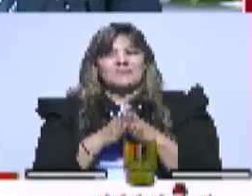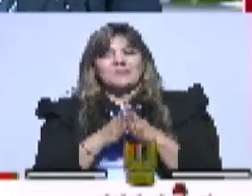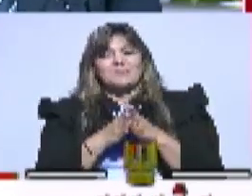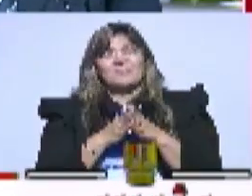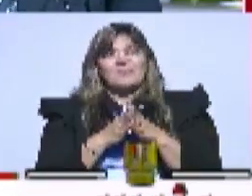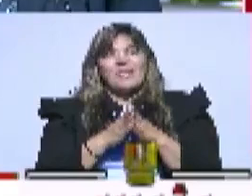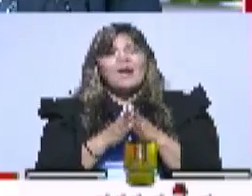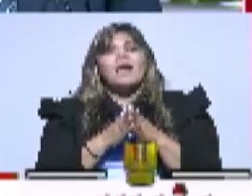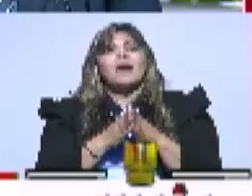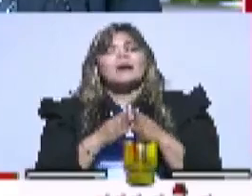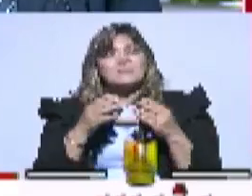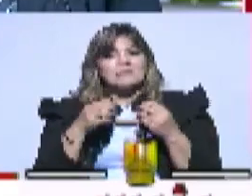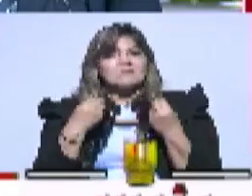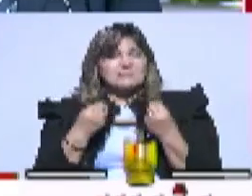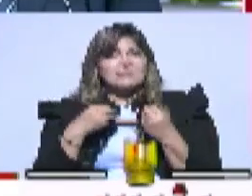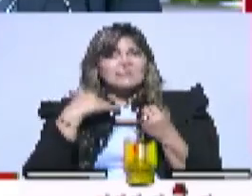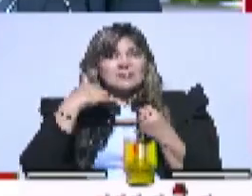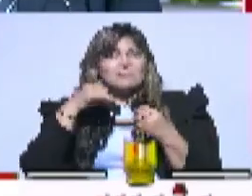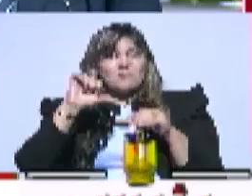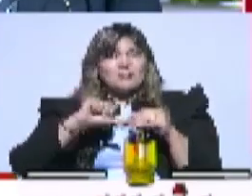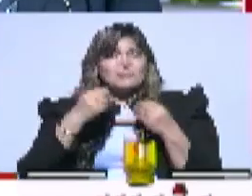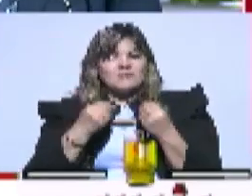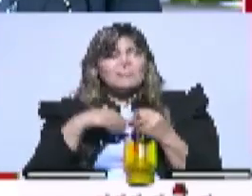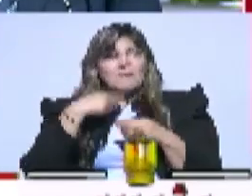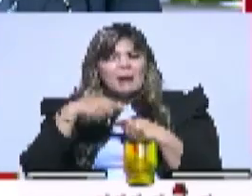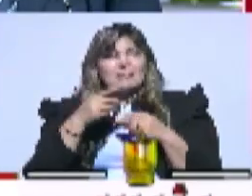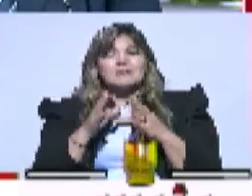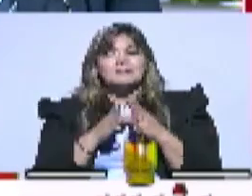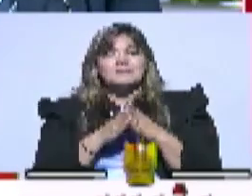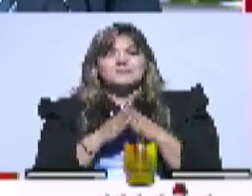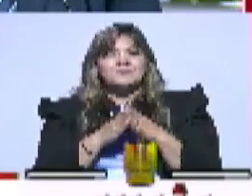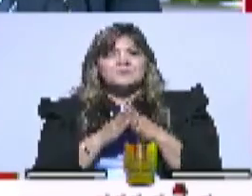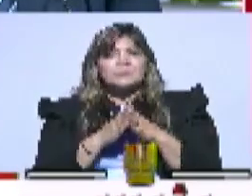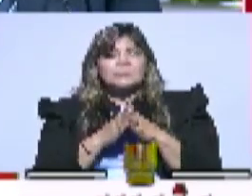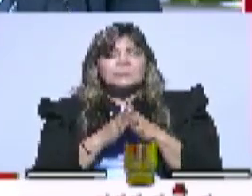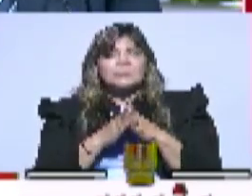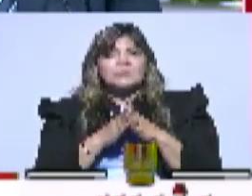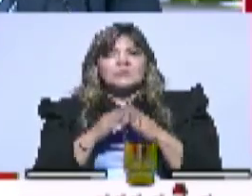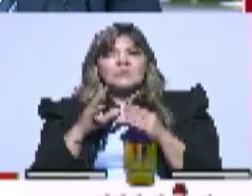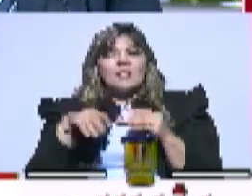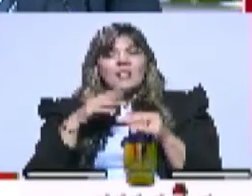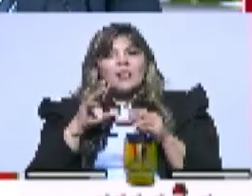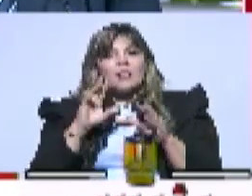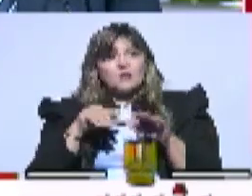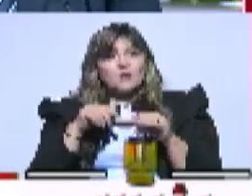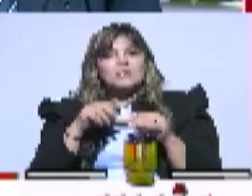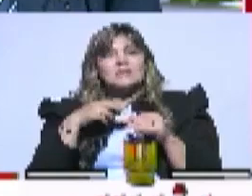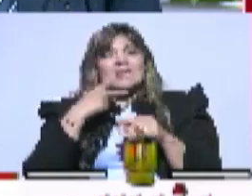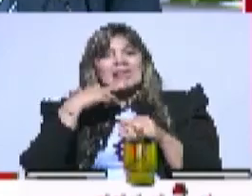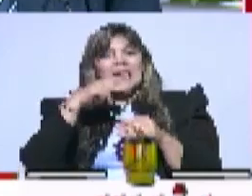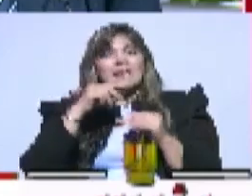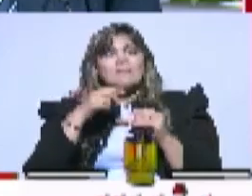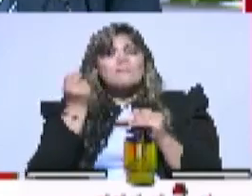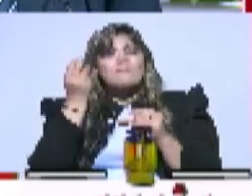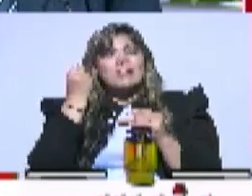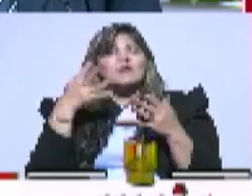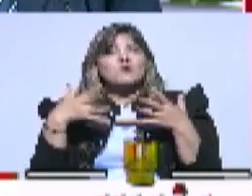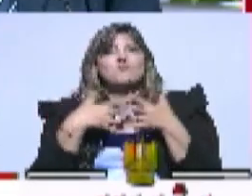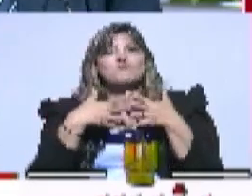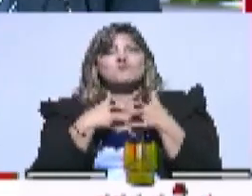طيب لحد ما سيادة المستشار يرجع لنا تاني أستاذ صبري، هنروح لفكرة المشاركة. يعني